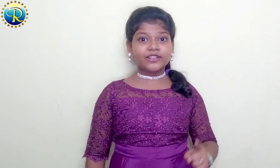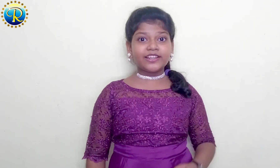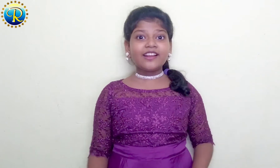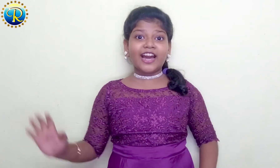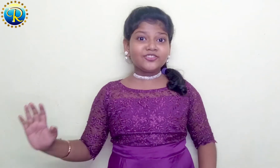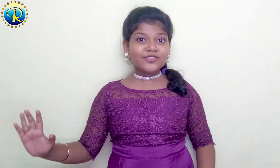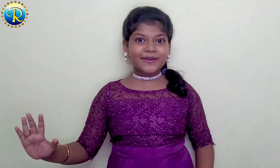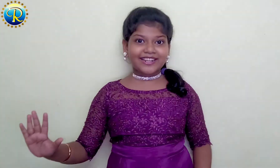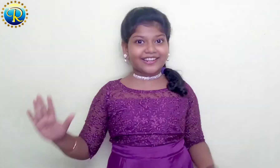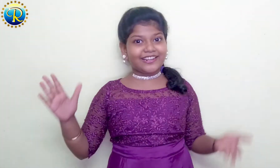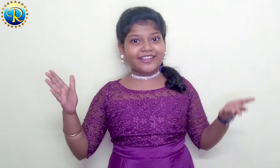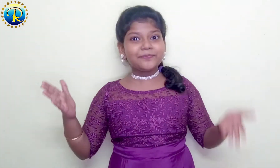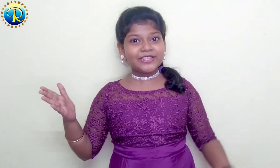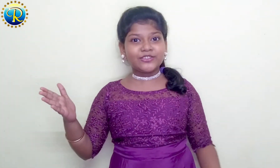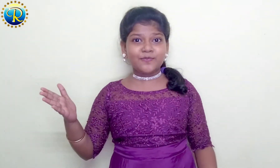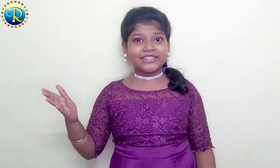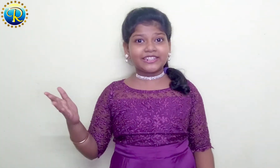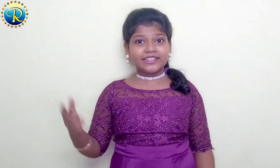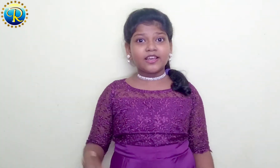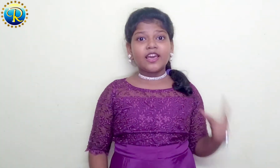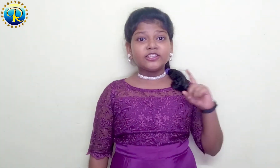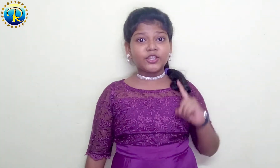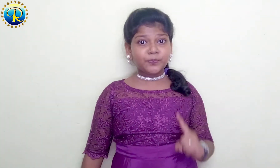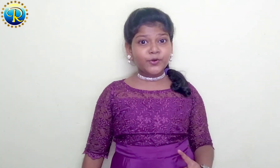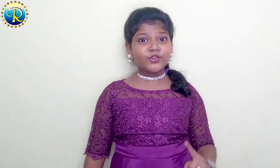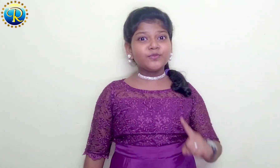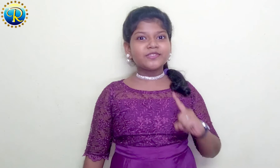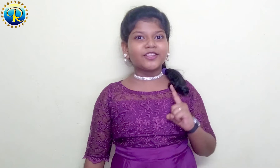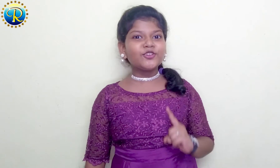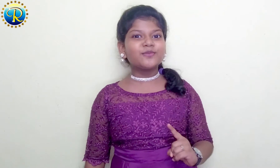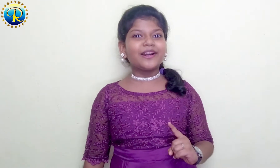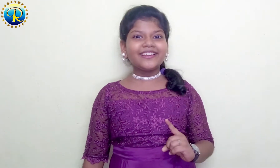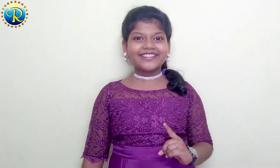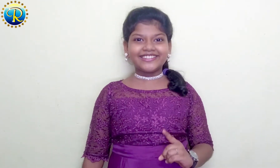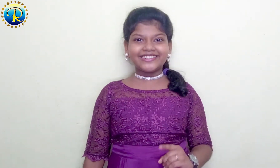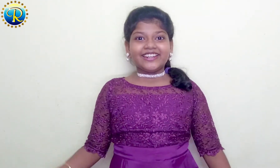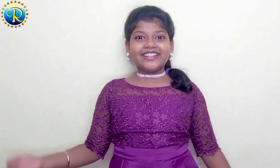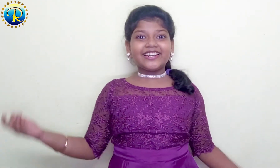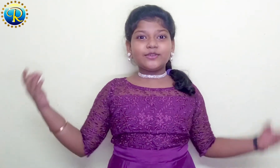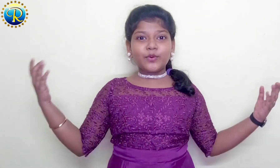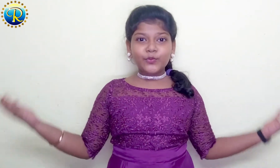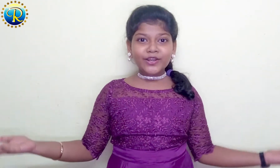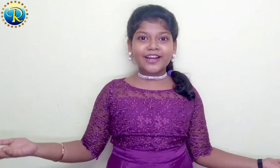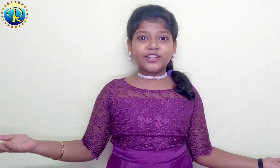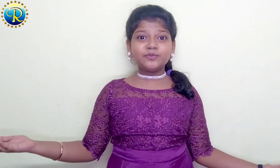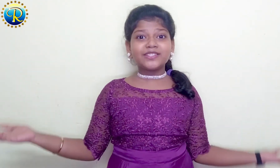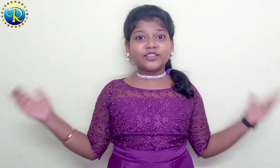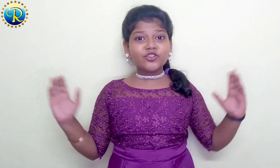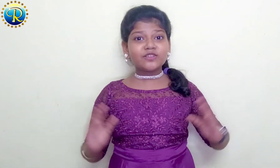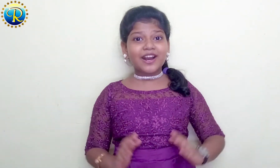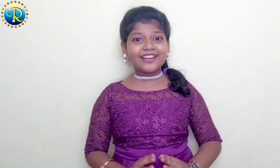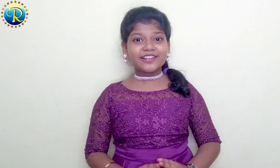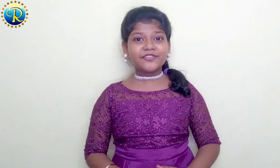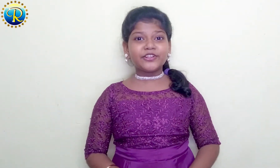तेस्लोनेक्यर, अन्श पदनार लेए, इप्डि सोल्लपट्टेरिक्कु, एप्पोलुदुम् संदोष्माँ इरंगल, न Américaánt,